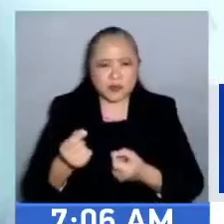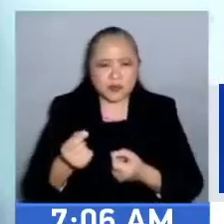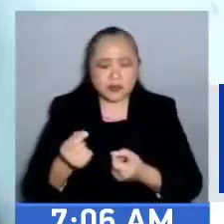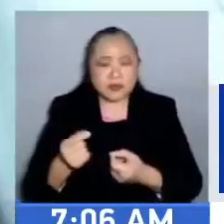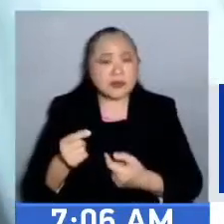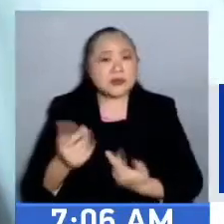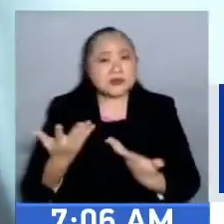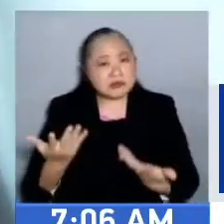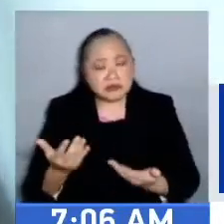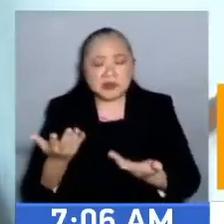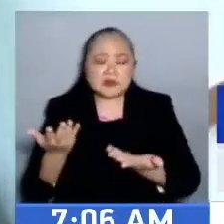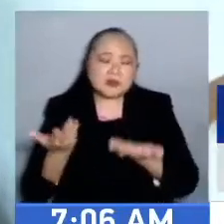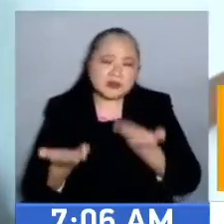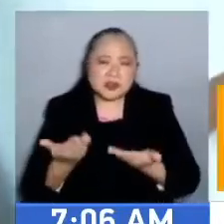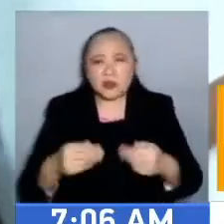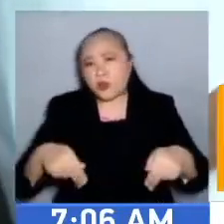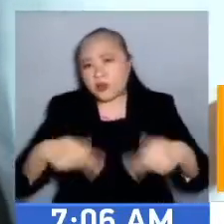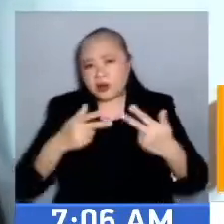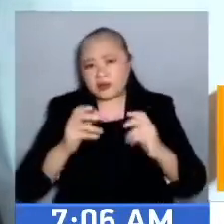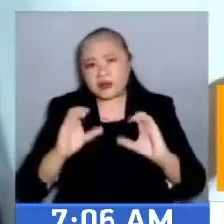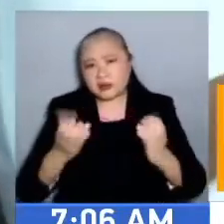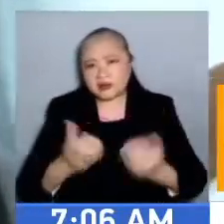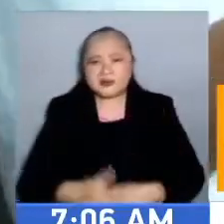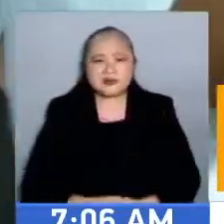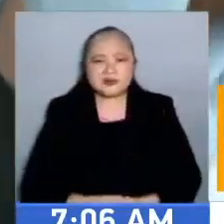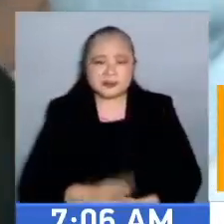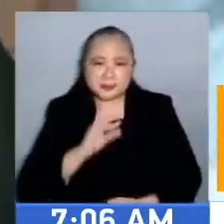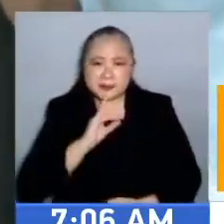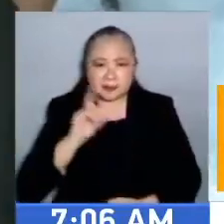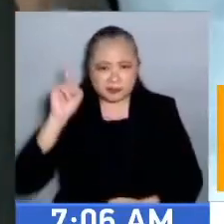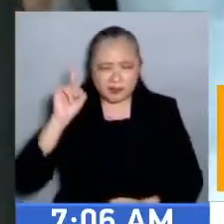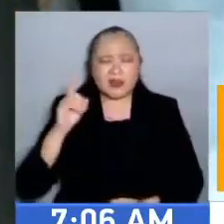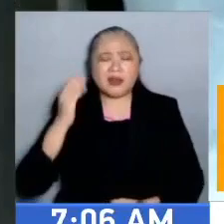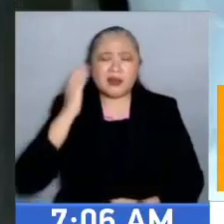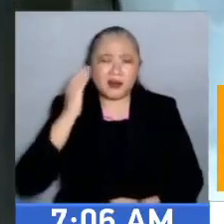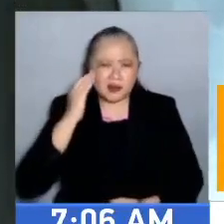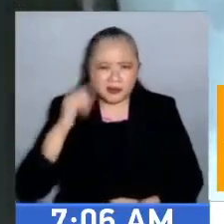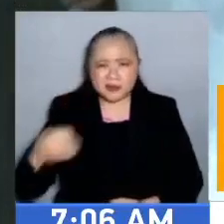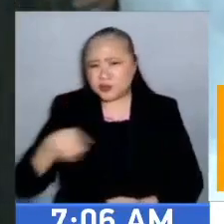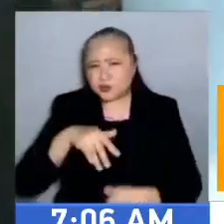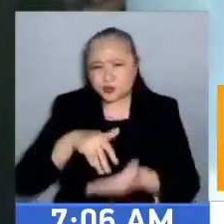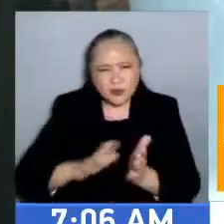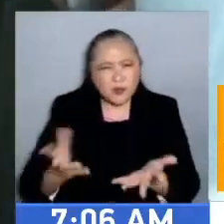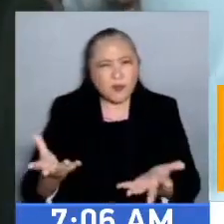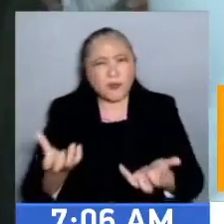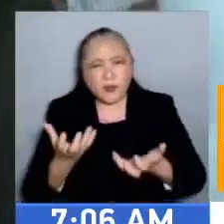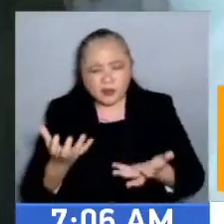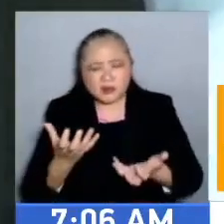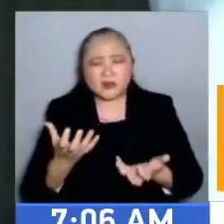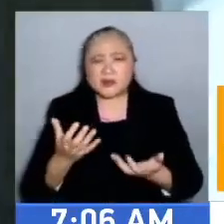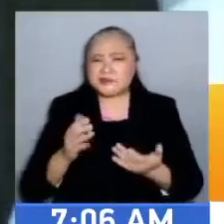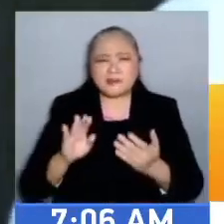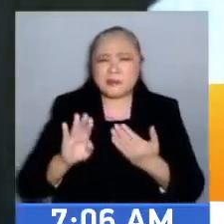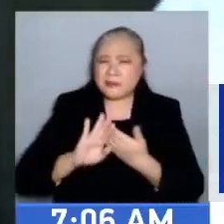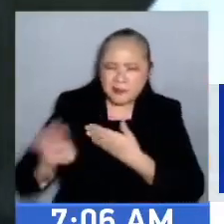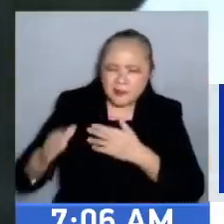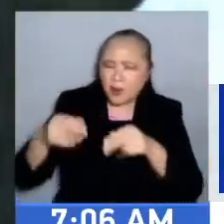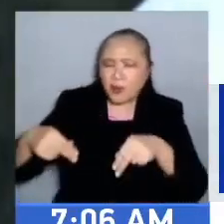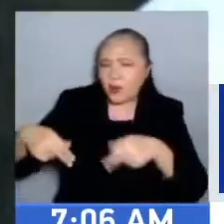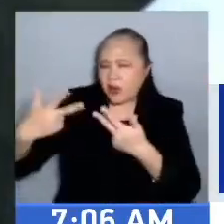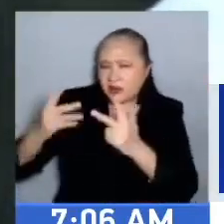classes. We acknowledge that there is a growing call from the students to shift to online classes. May